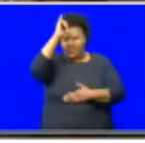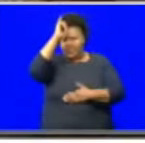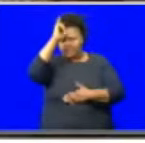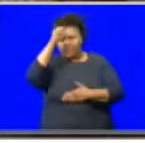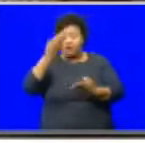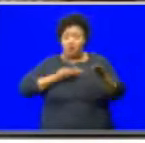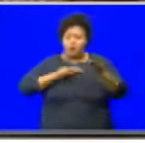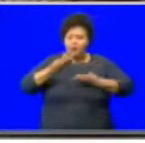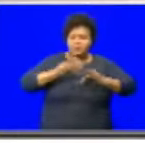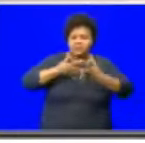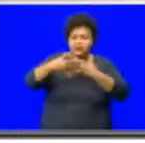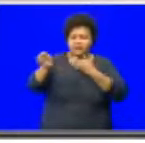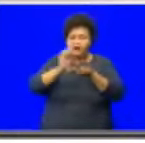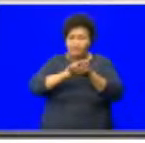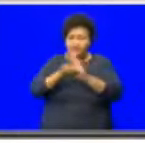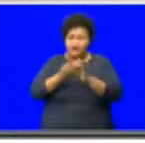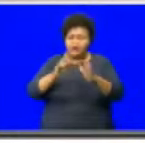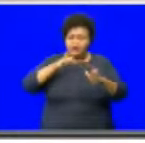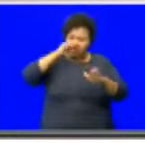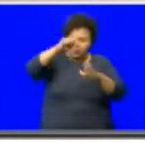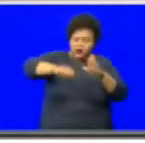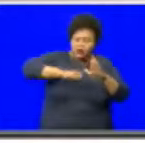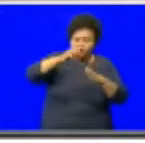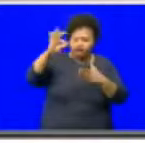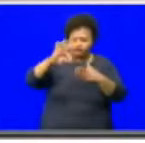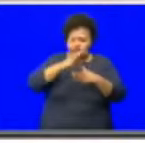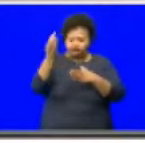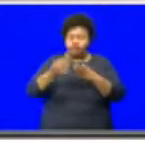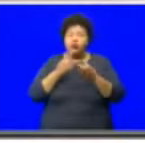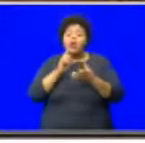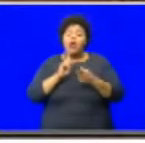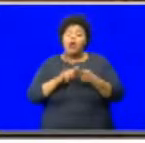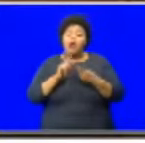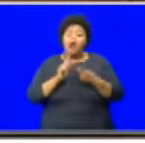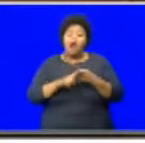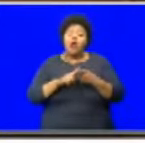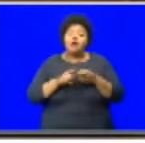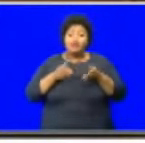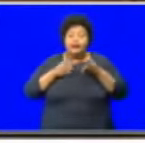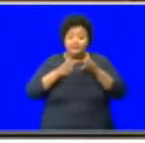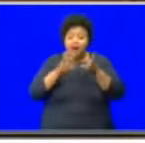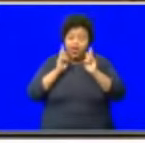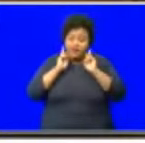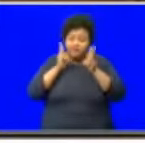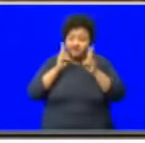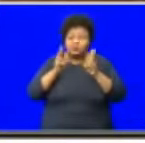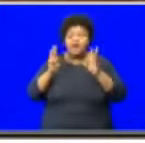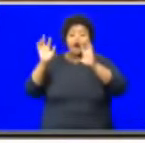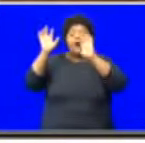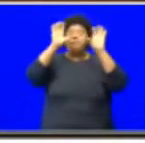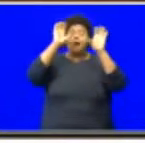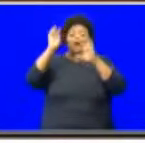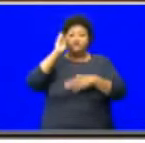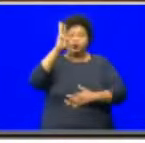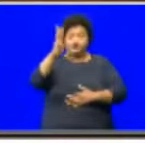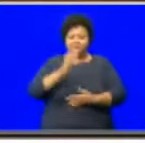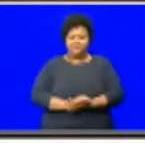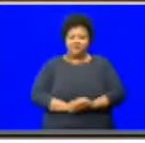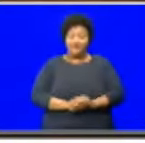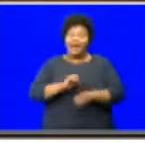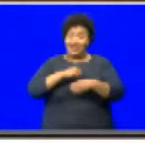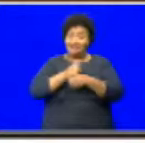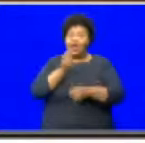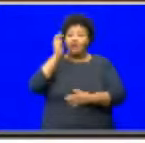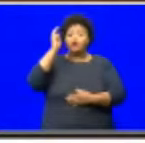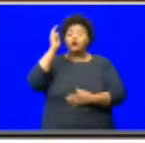somabhizinisi kakhulukati leyo labayenta ngetandla kanye nakutekuvakasha. Lelilanga lwangalesibili selivele ligagulwe ngokuthi yi-Eswatini National